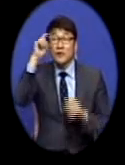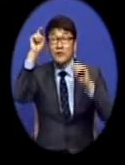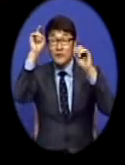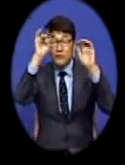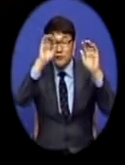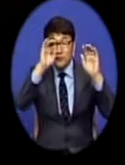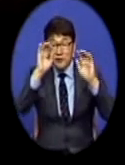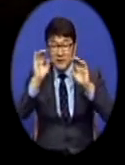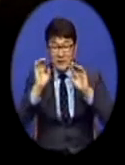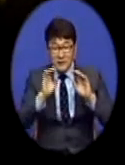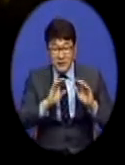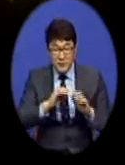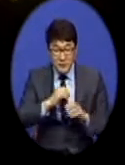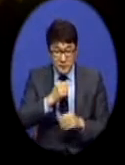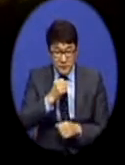오는 눈이